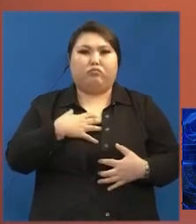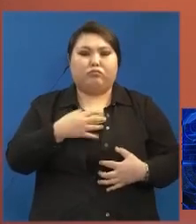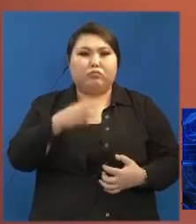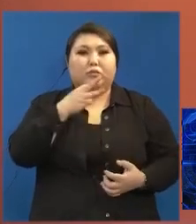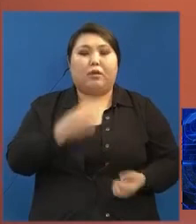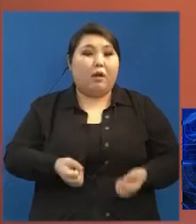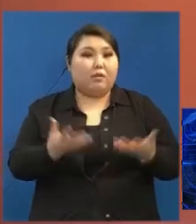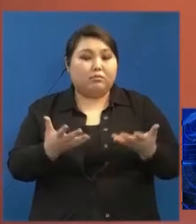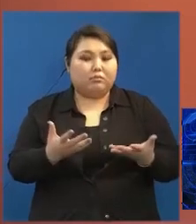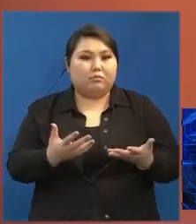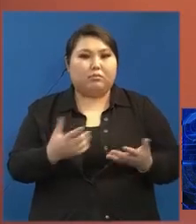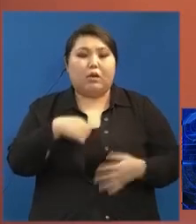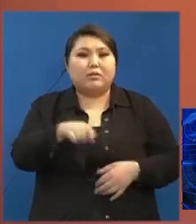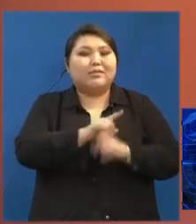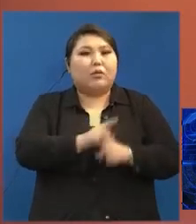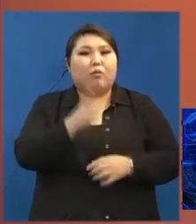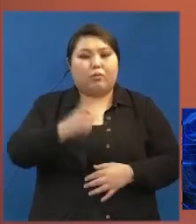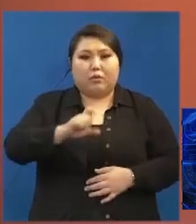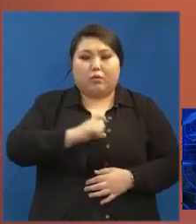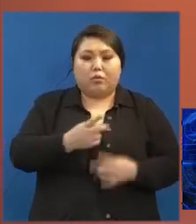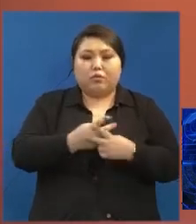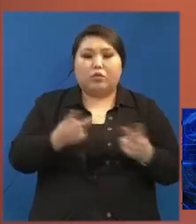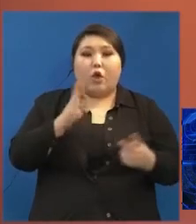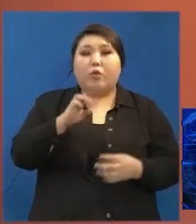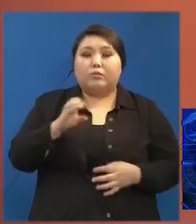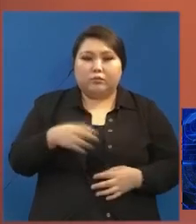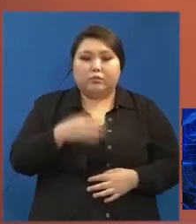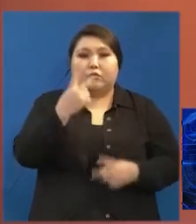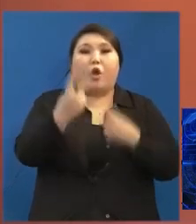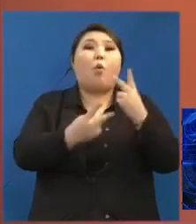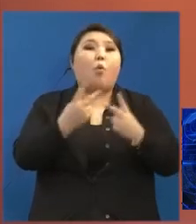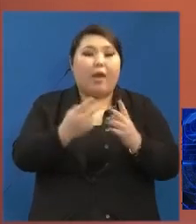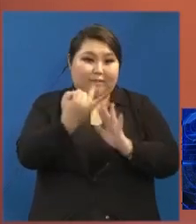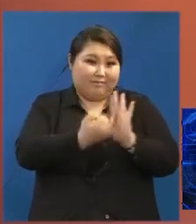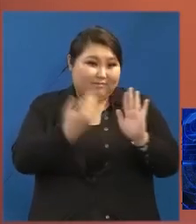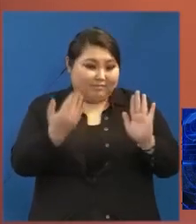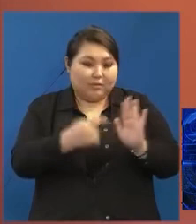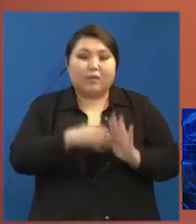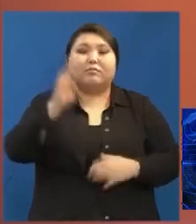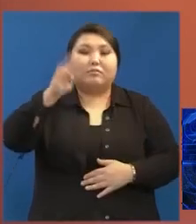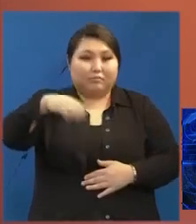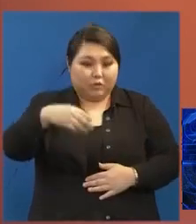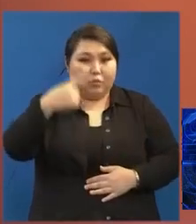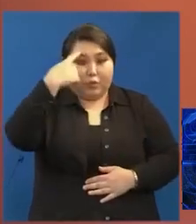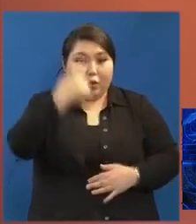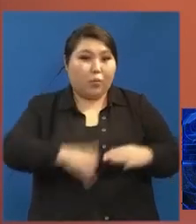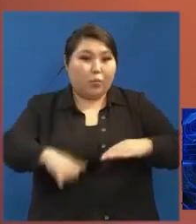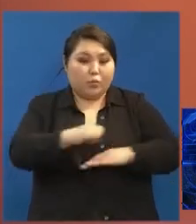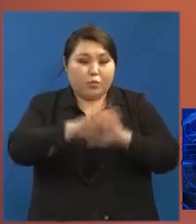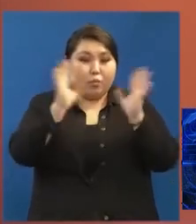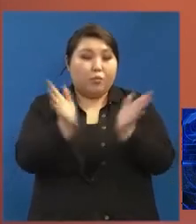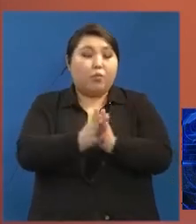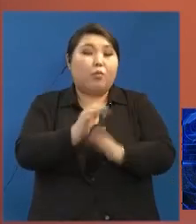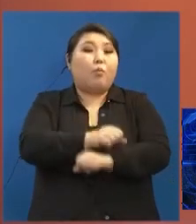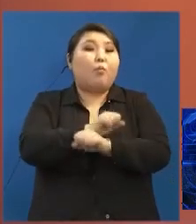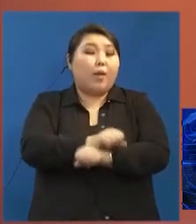мэдээлэл гарсан. За энэний дагуу хүний эрхийн үндэсний комиссийн 22 дугаар илтгэлд тийм ээ Монгол улс нийт баривчлагааны